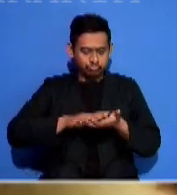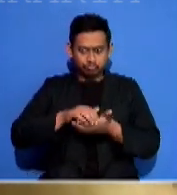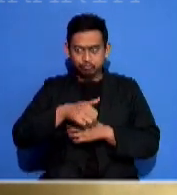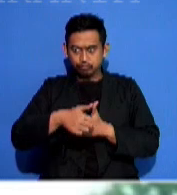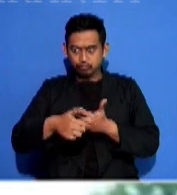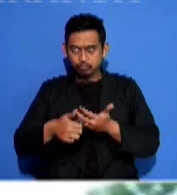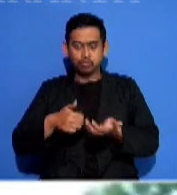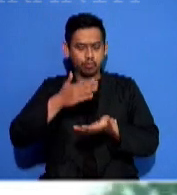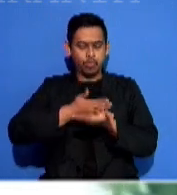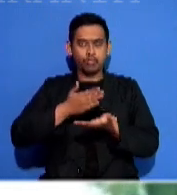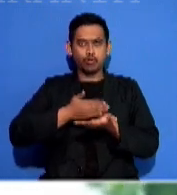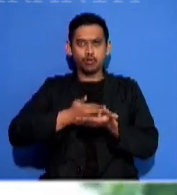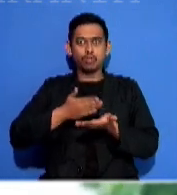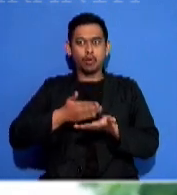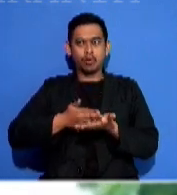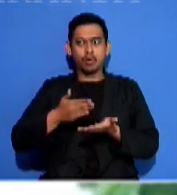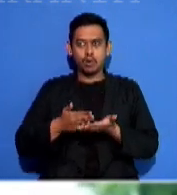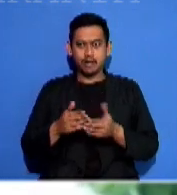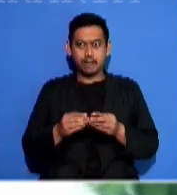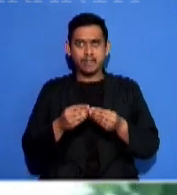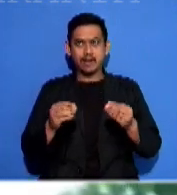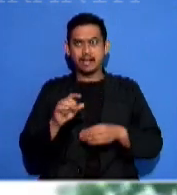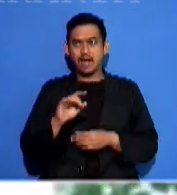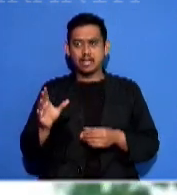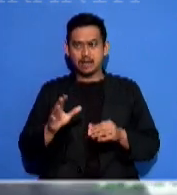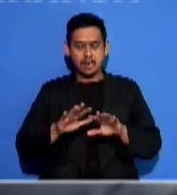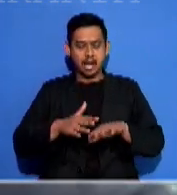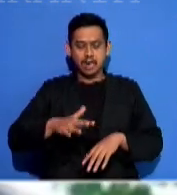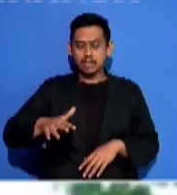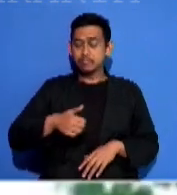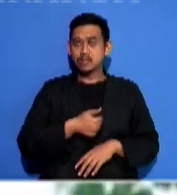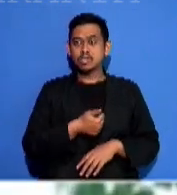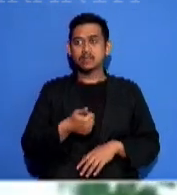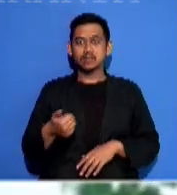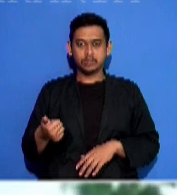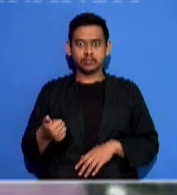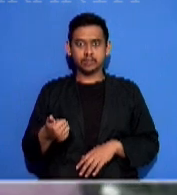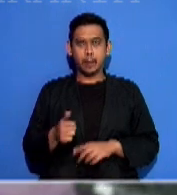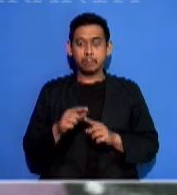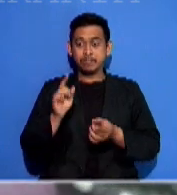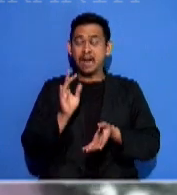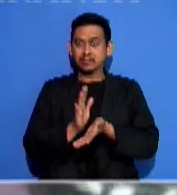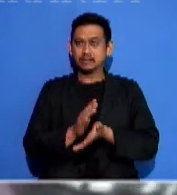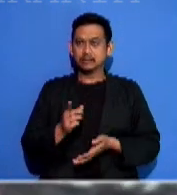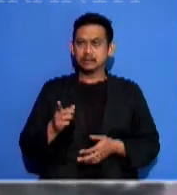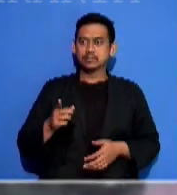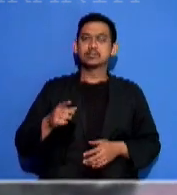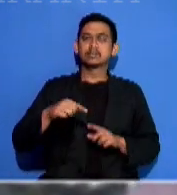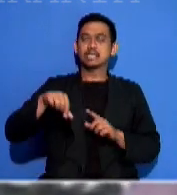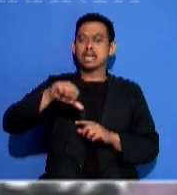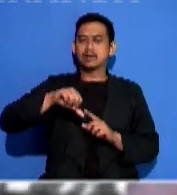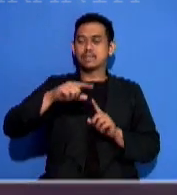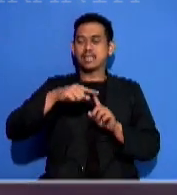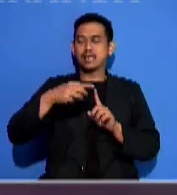alit-alit. Bahan sanesipun inggih menika arupi toya resik sarta molase utawi tetes tebu. Supados asilipun sae